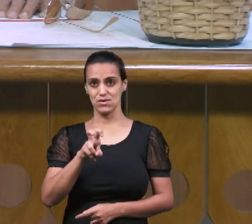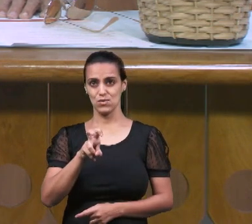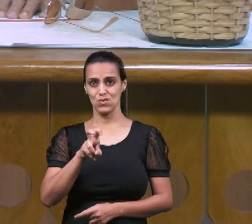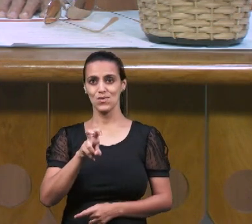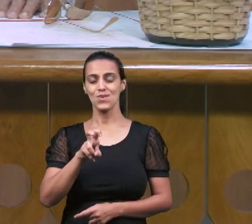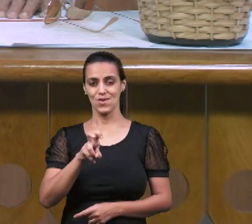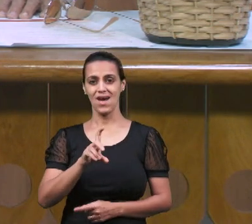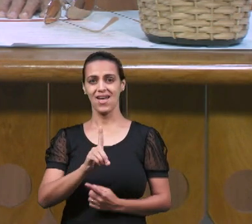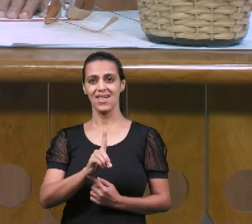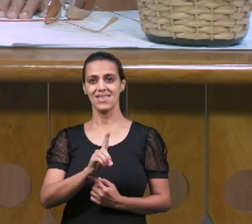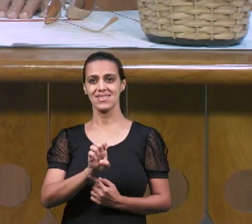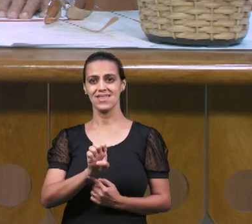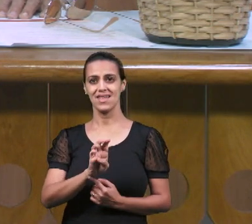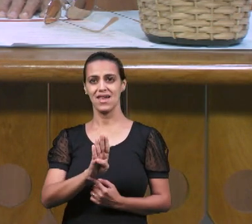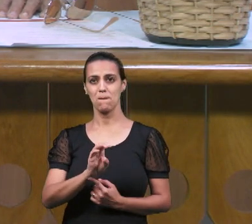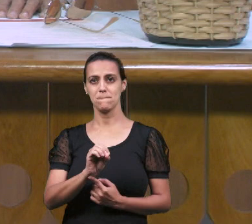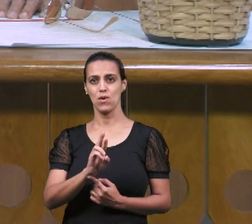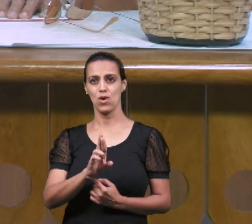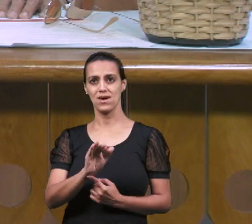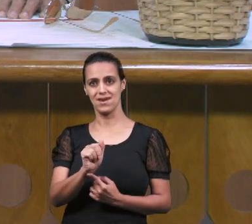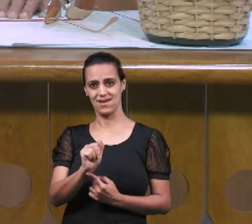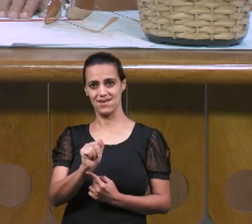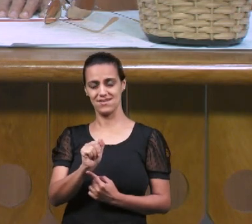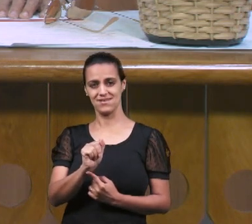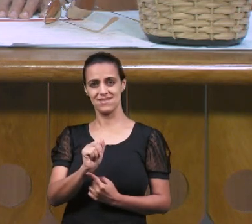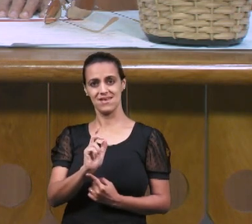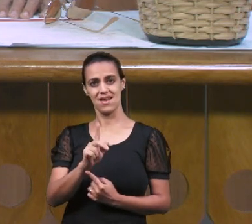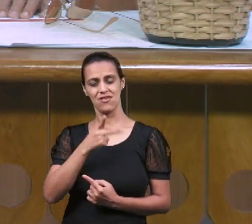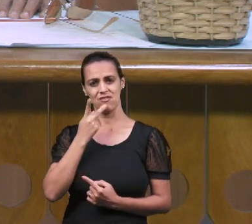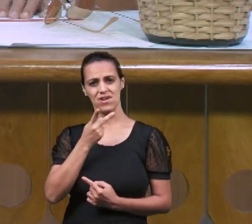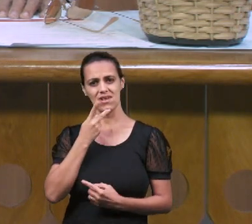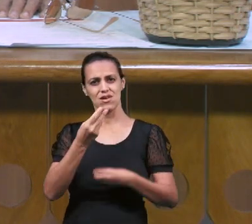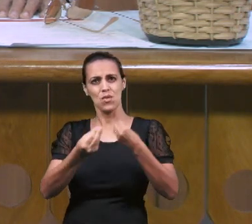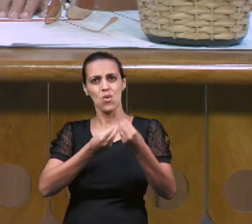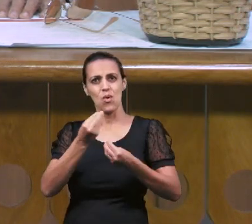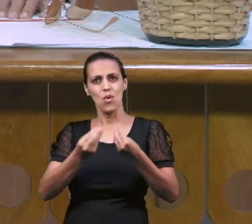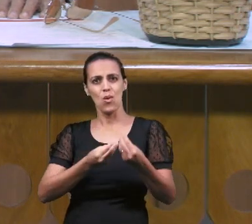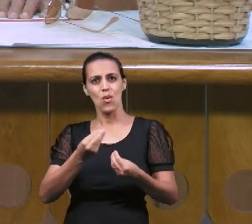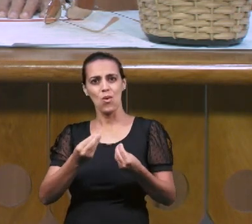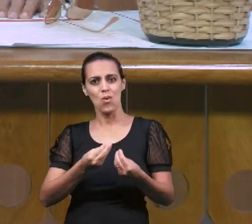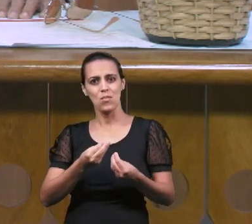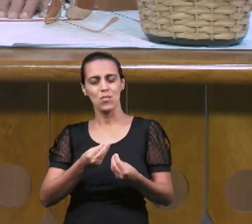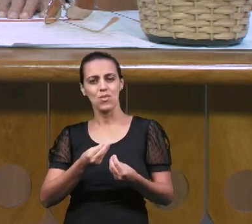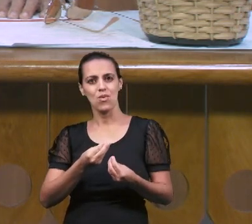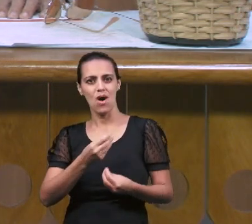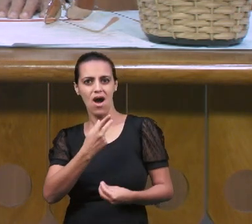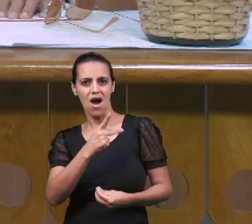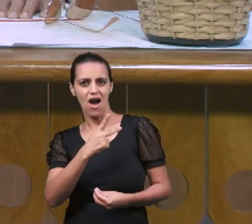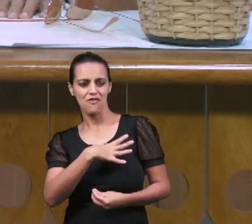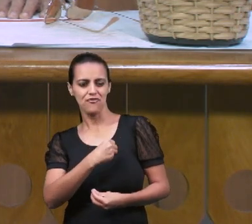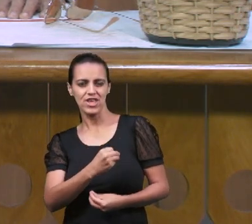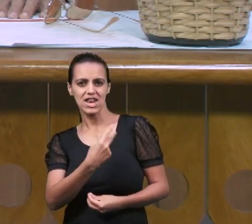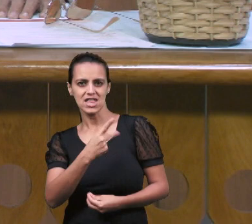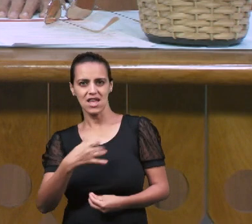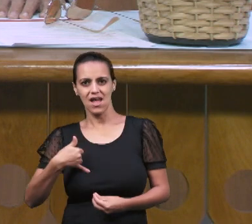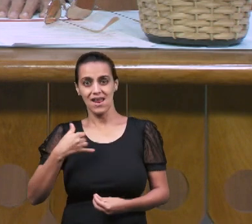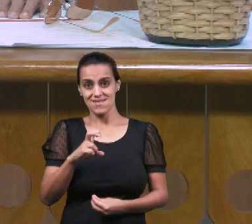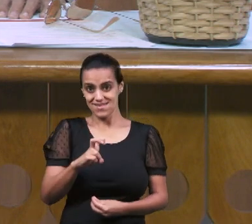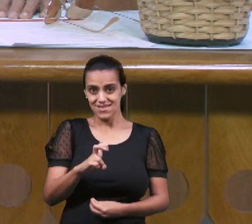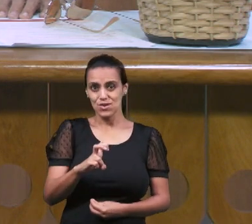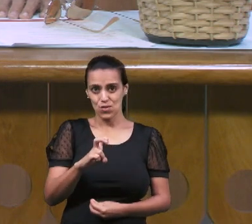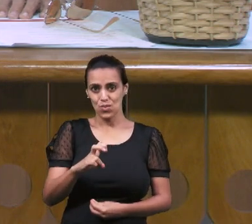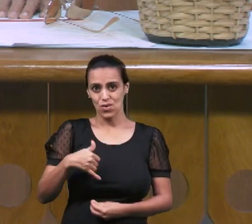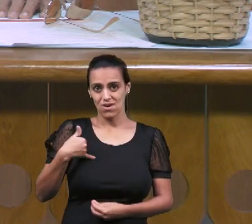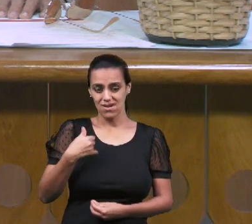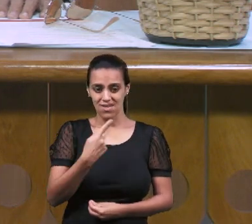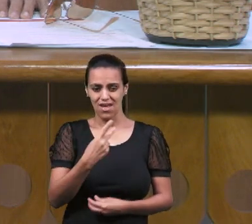propos de l'approfondissement de sa fille. La sœur parle de l'approfondissement de